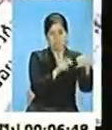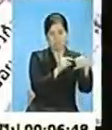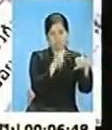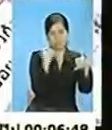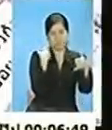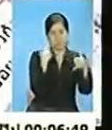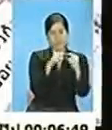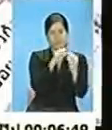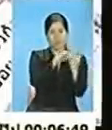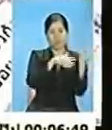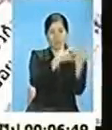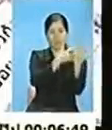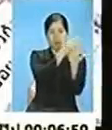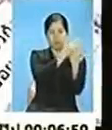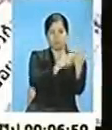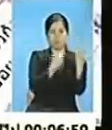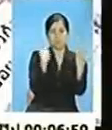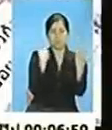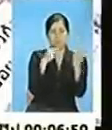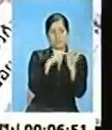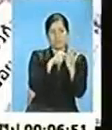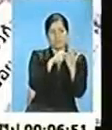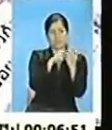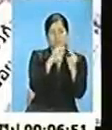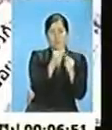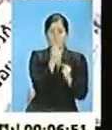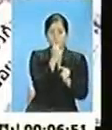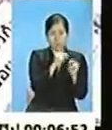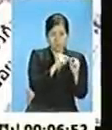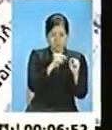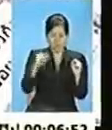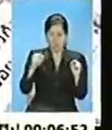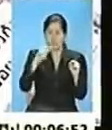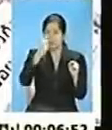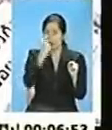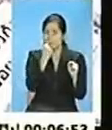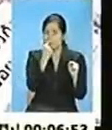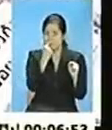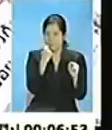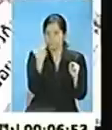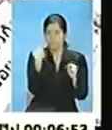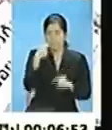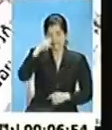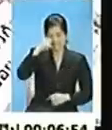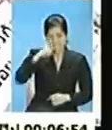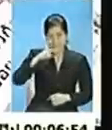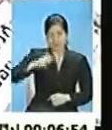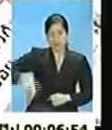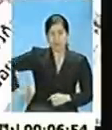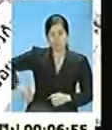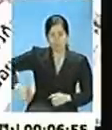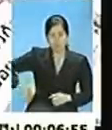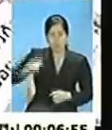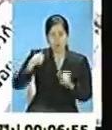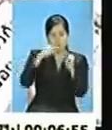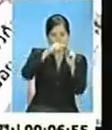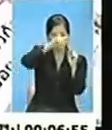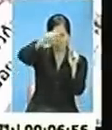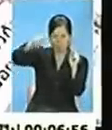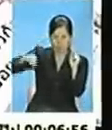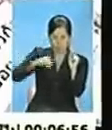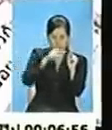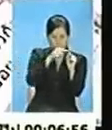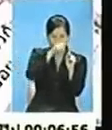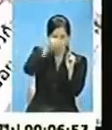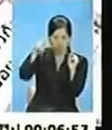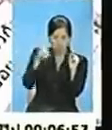งนี้เป็นแผนผังตลาดเบญจวรรณเส้นสีแดงคือเส้นแบ่งเขตชายแดนไทยกัมพูชาตรงวงกลมนั่นครับคือจุดลักล